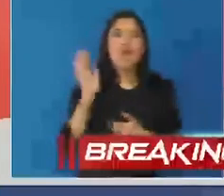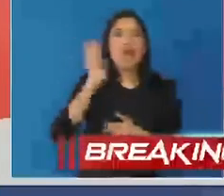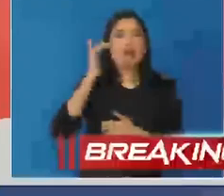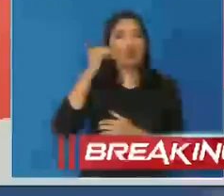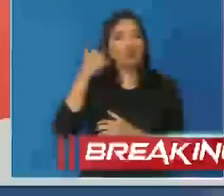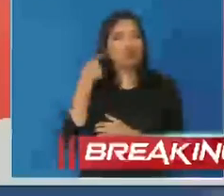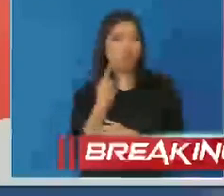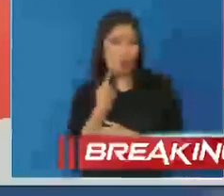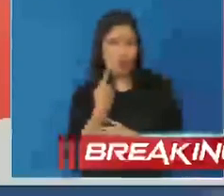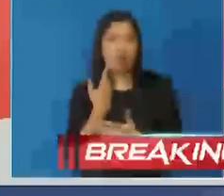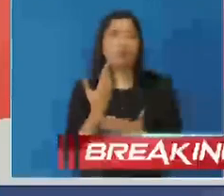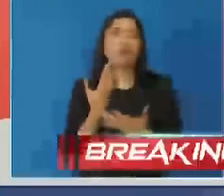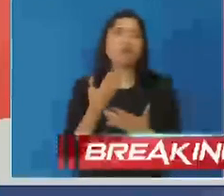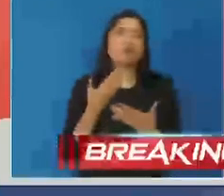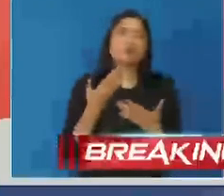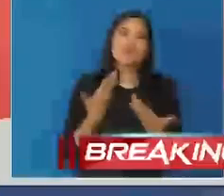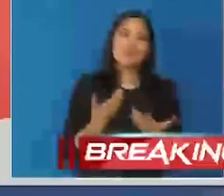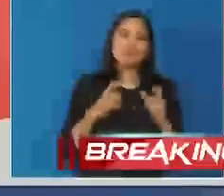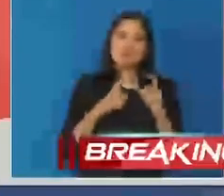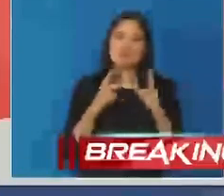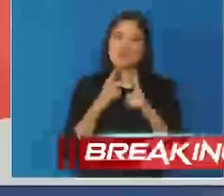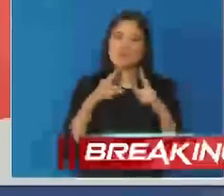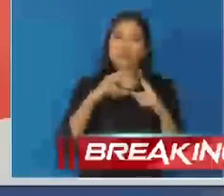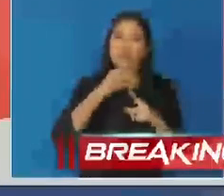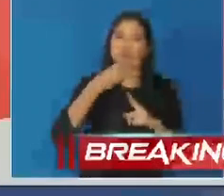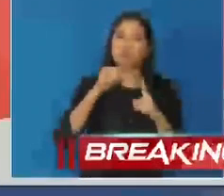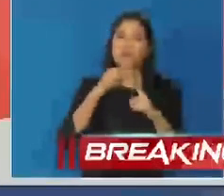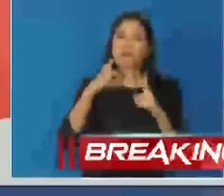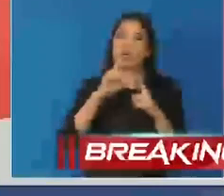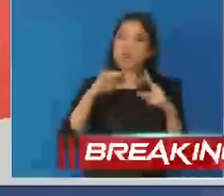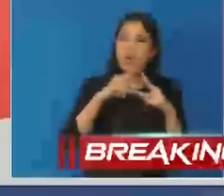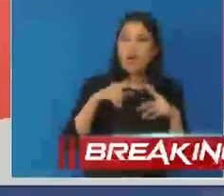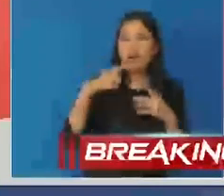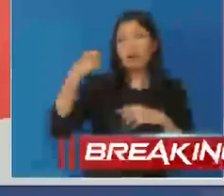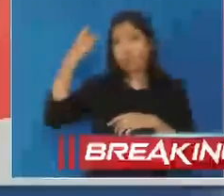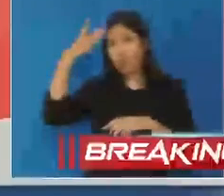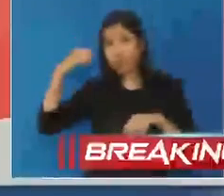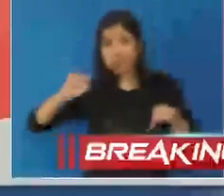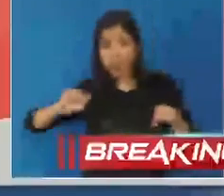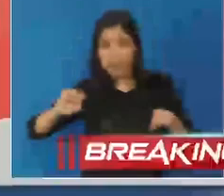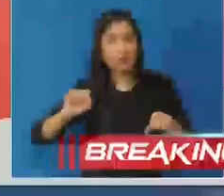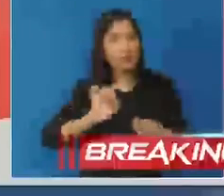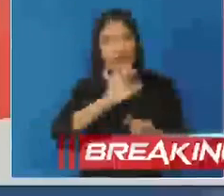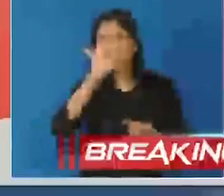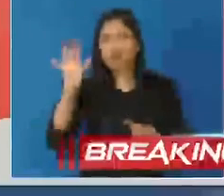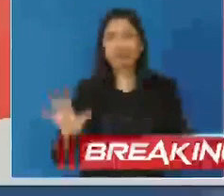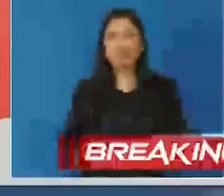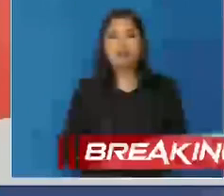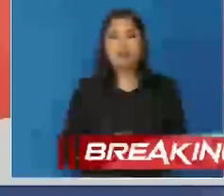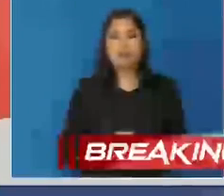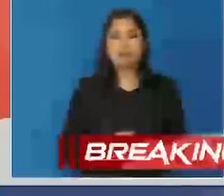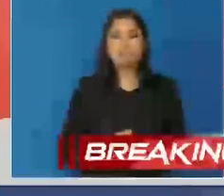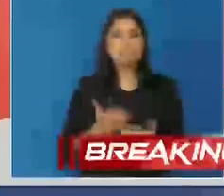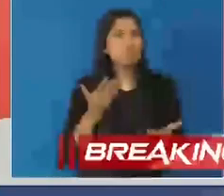bisa Di sehatpedia bisa digojek dan sebagainya Hai dan kitapun mungkin juga